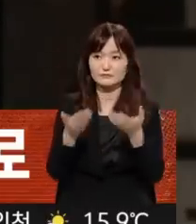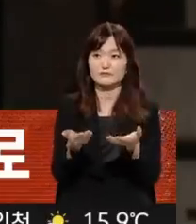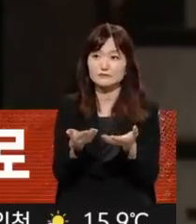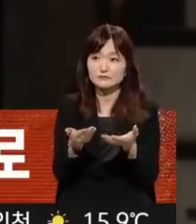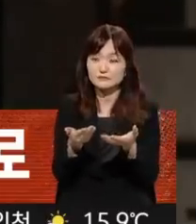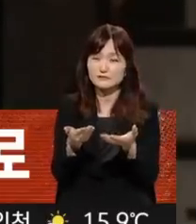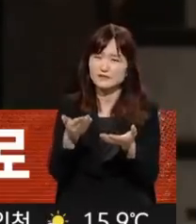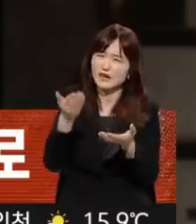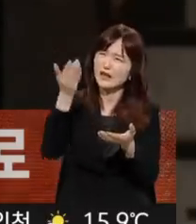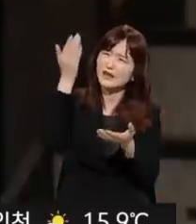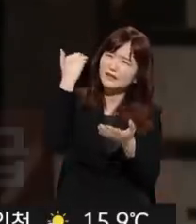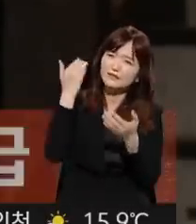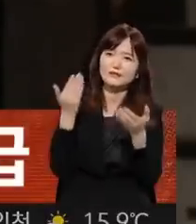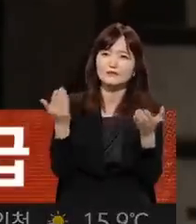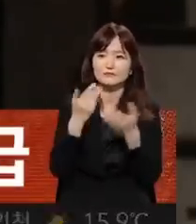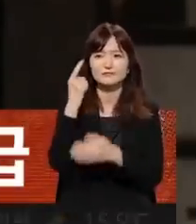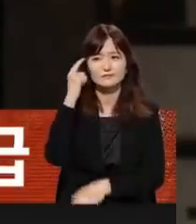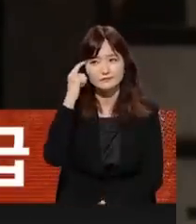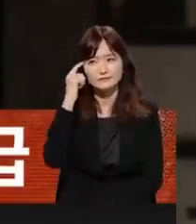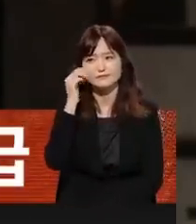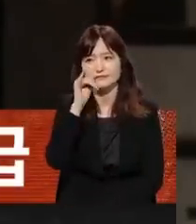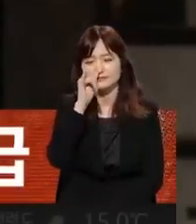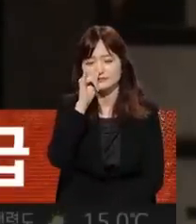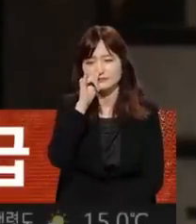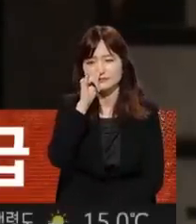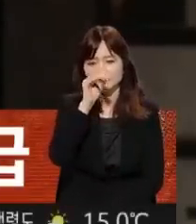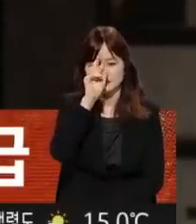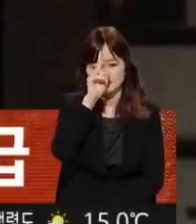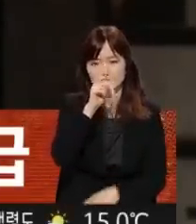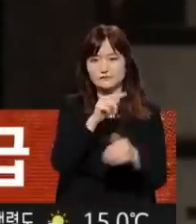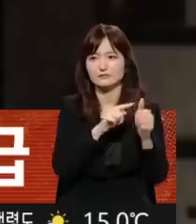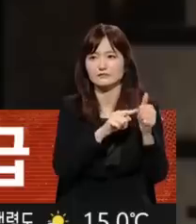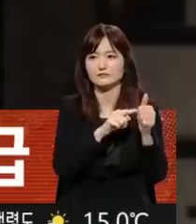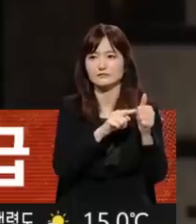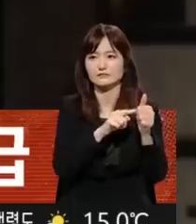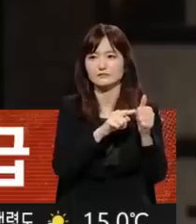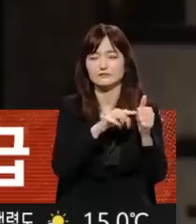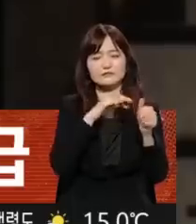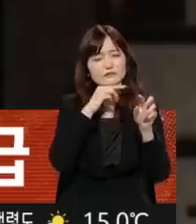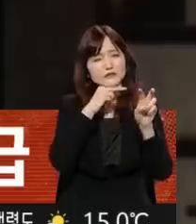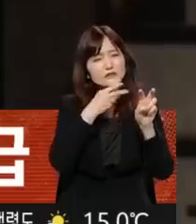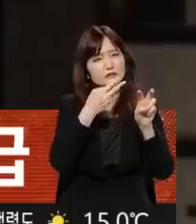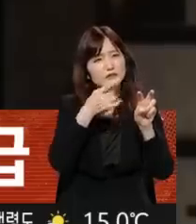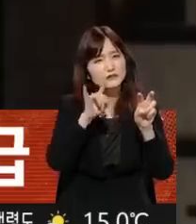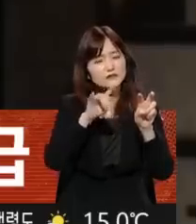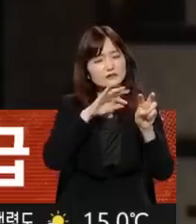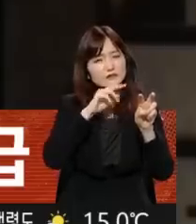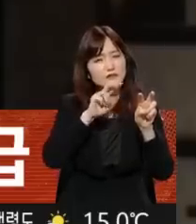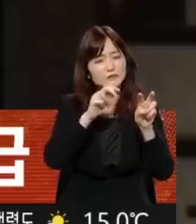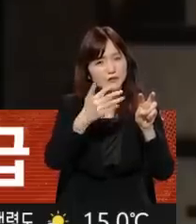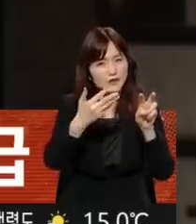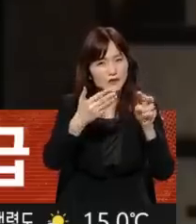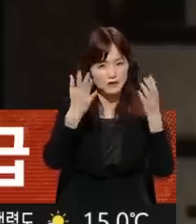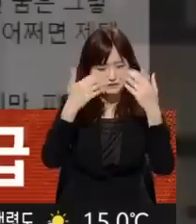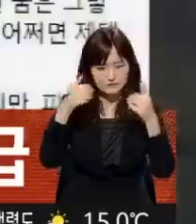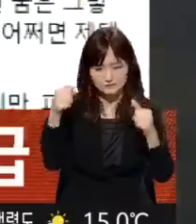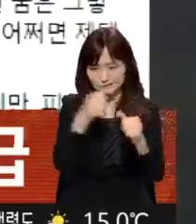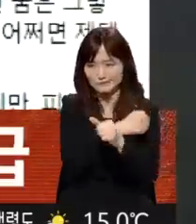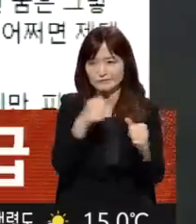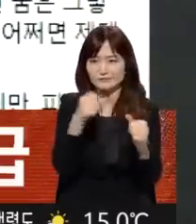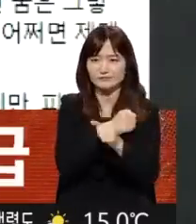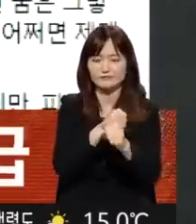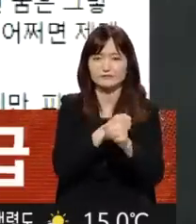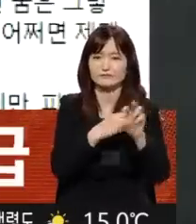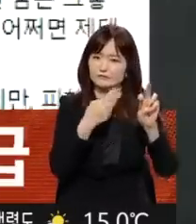좀 오래전 일이다라고 생각하실 수도 있겠지만이 박하늘 씨 아직도 20대에요 그러니까 29이니까 학교폭력을 당하신 분들은